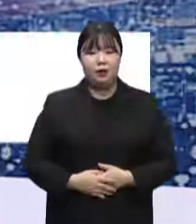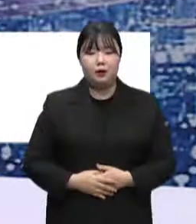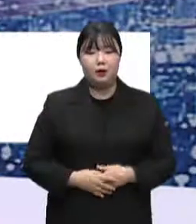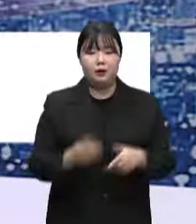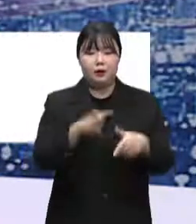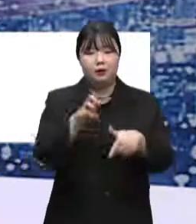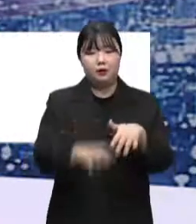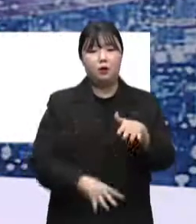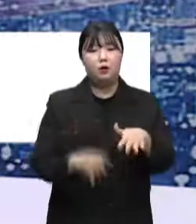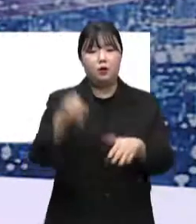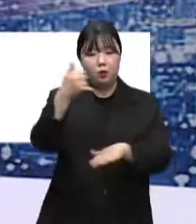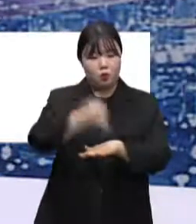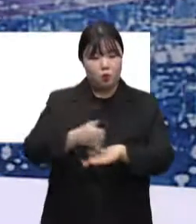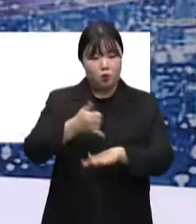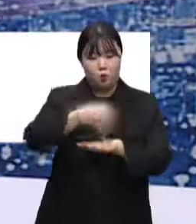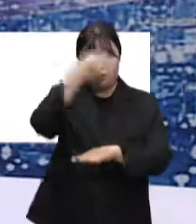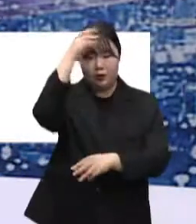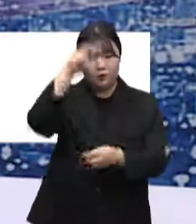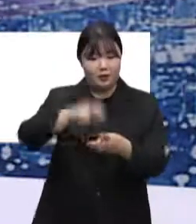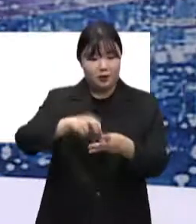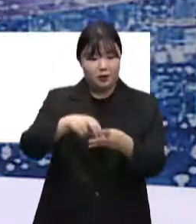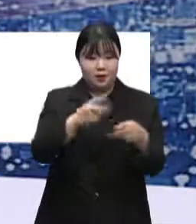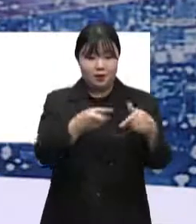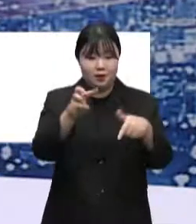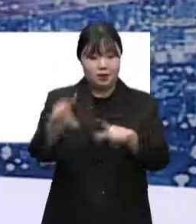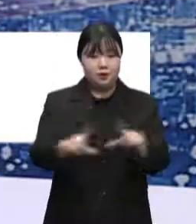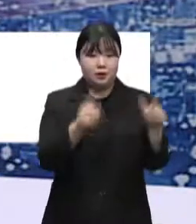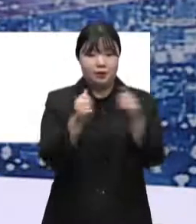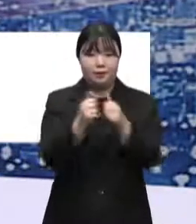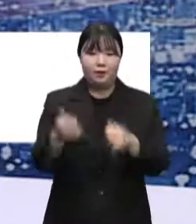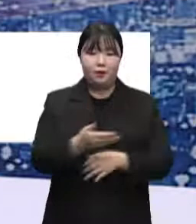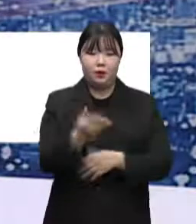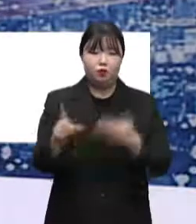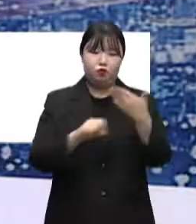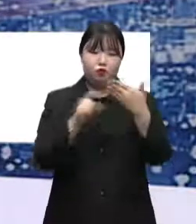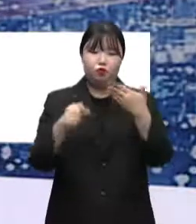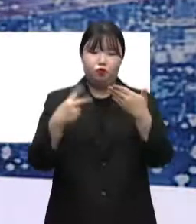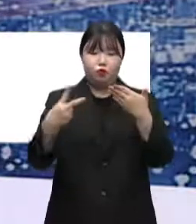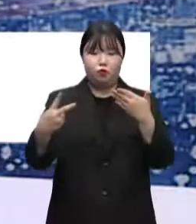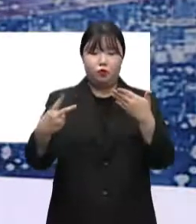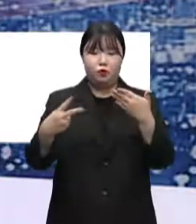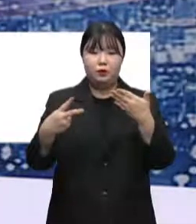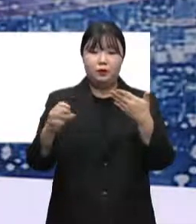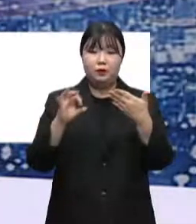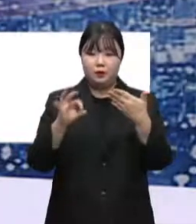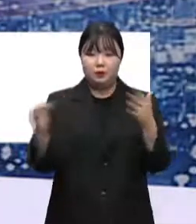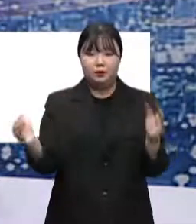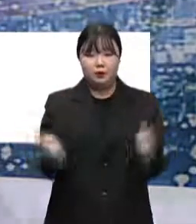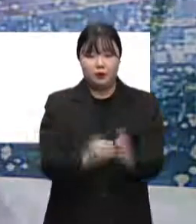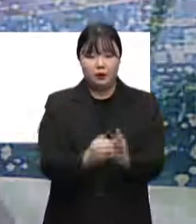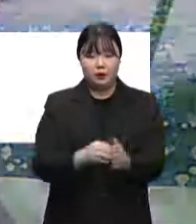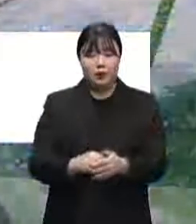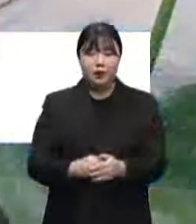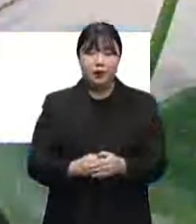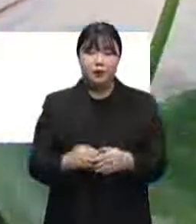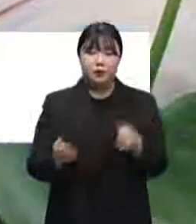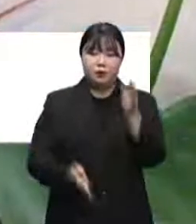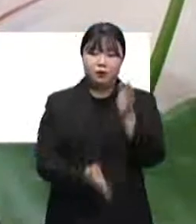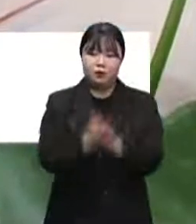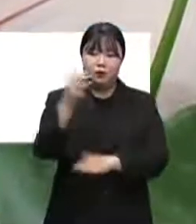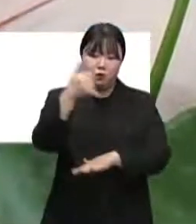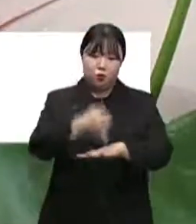인천시 농업기술센터가 인천 시민을 대상으로 9월 8일부터 11월 10일까지 도시농업 기초 교육을